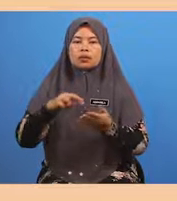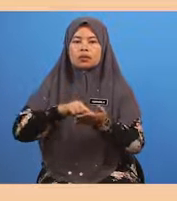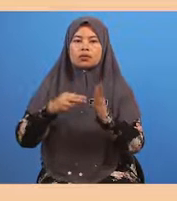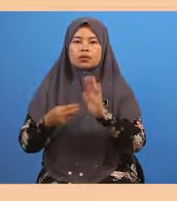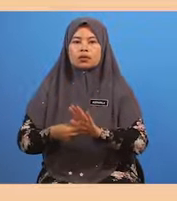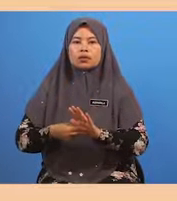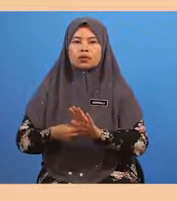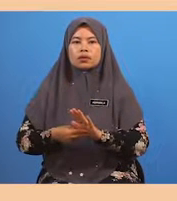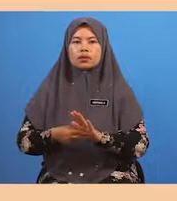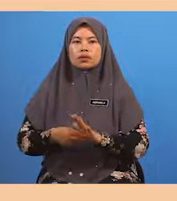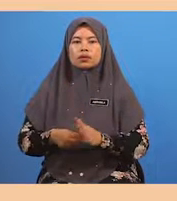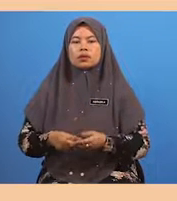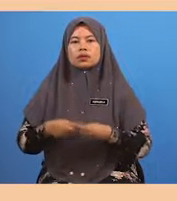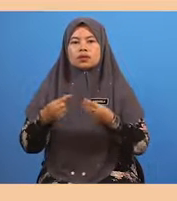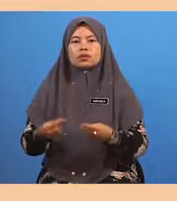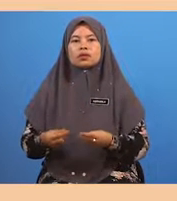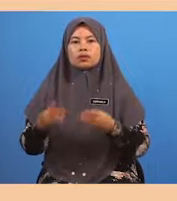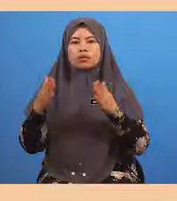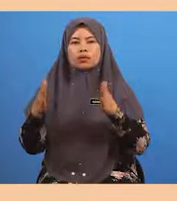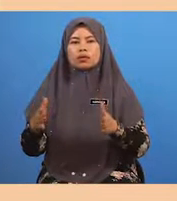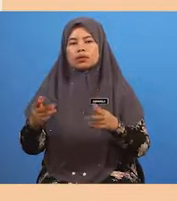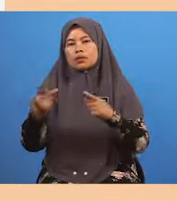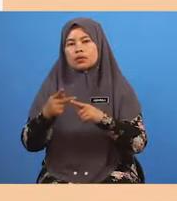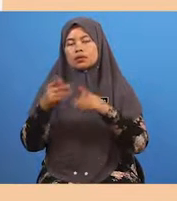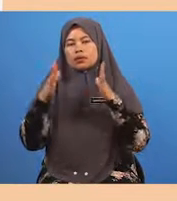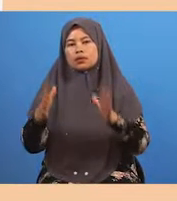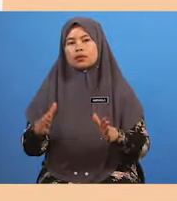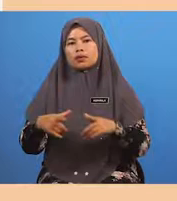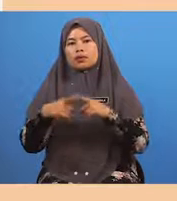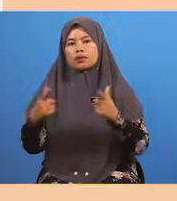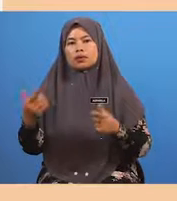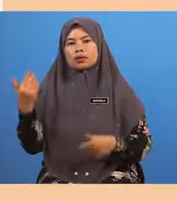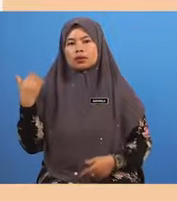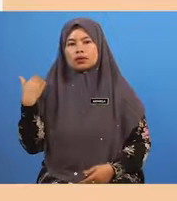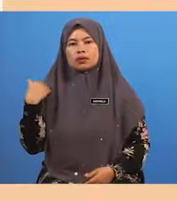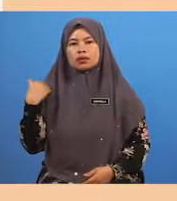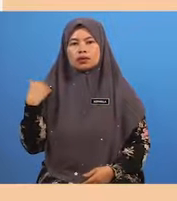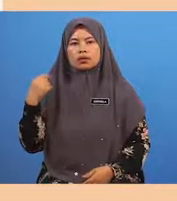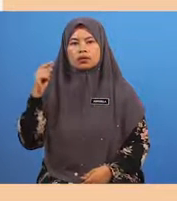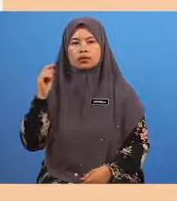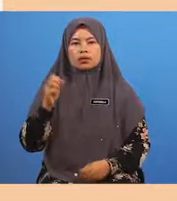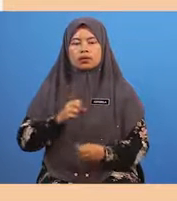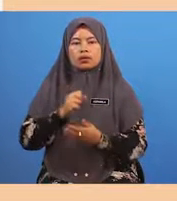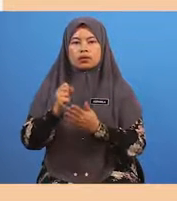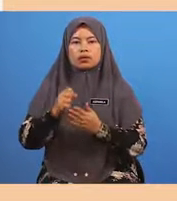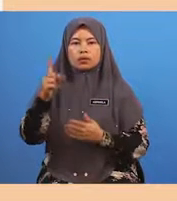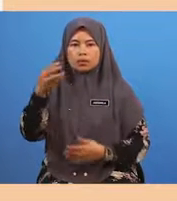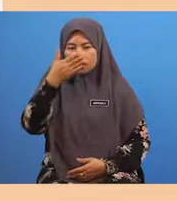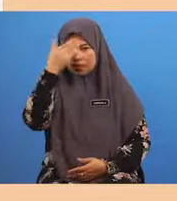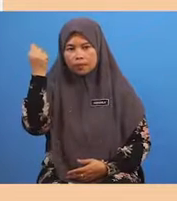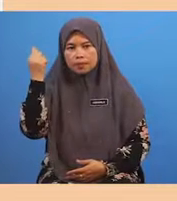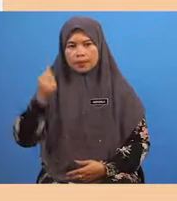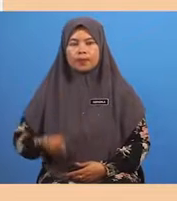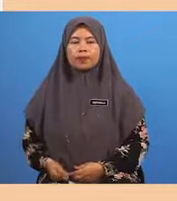ganjaran seseorang kepada seseorang yang lain atas sesuatu sebab. Contoh hadiah ialah Encik Ali membelikan